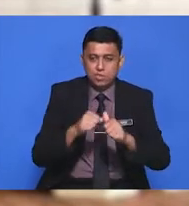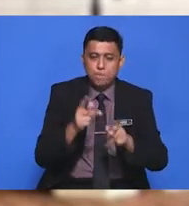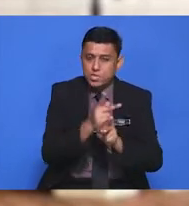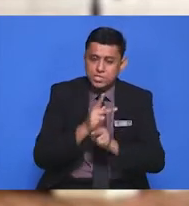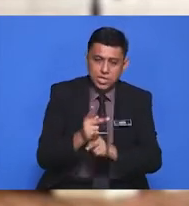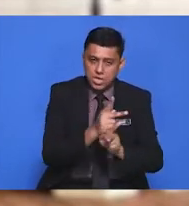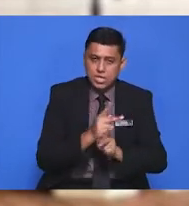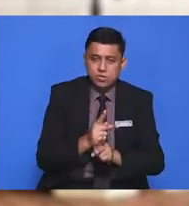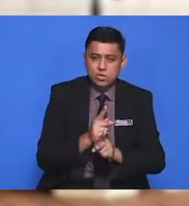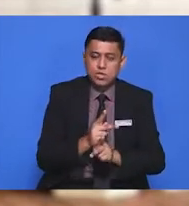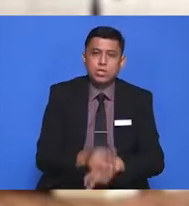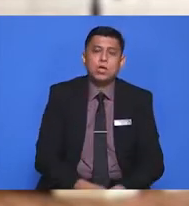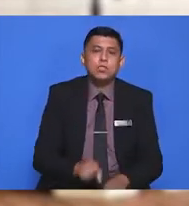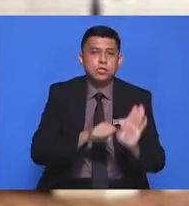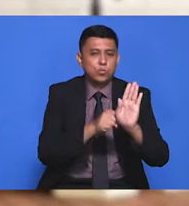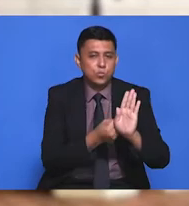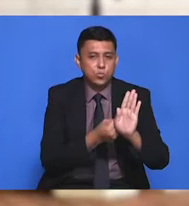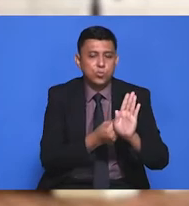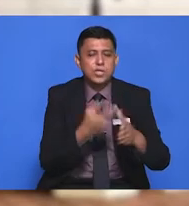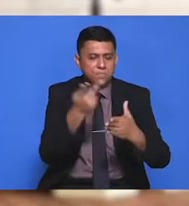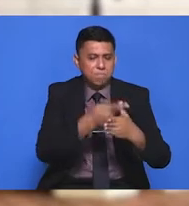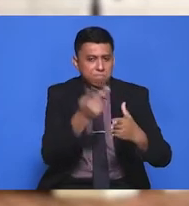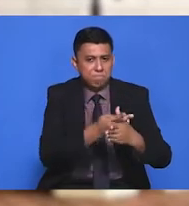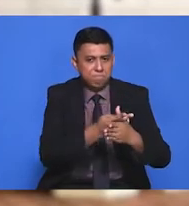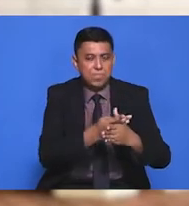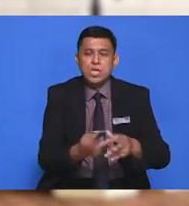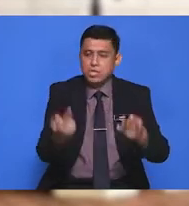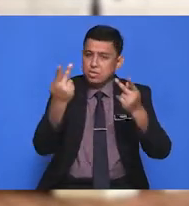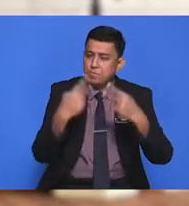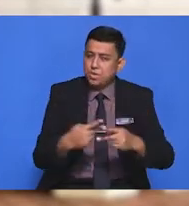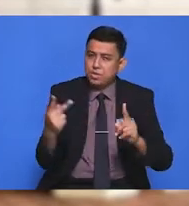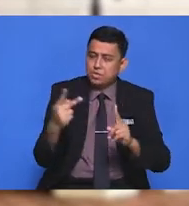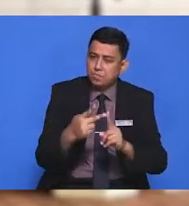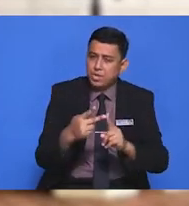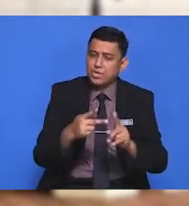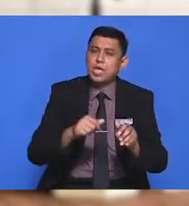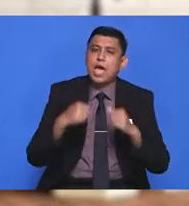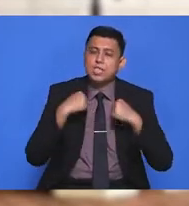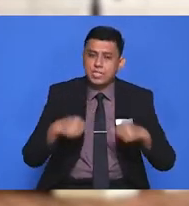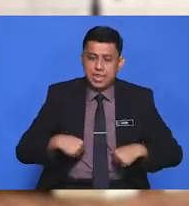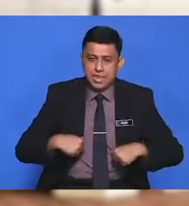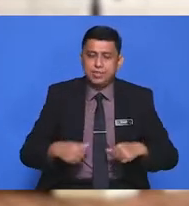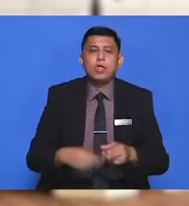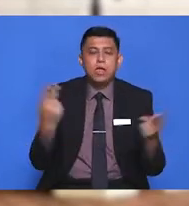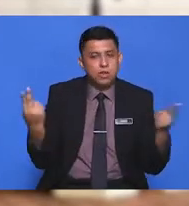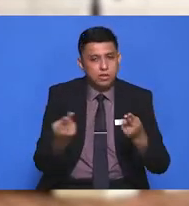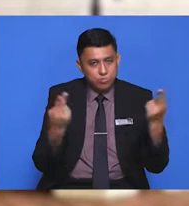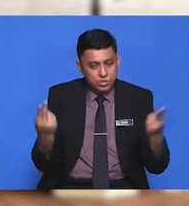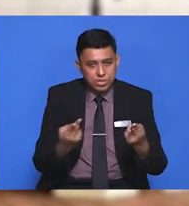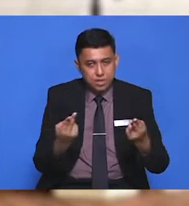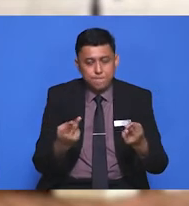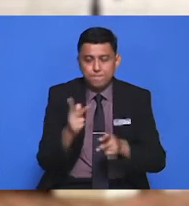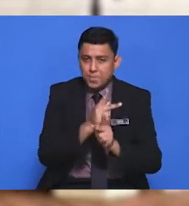pemeliharaan atau memulihkan sumber yang telah diganggu supaya kembali pada keadaan asal. Usaha pemeliharaan